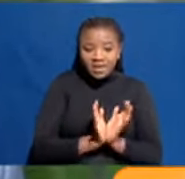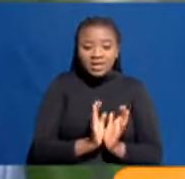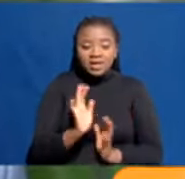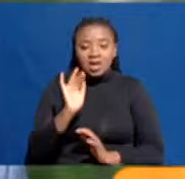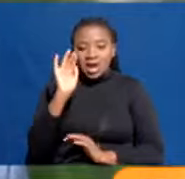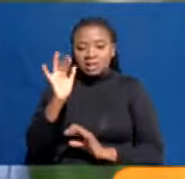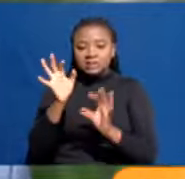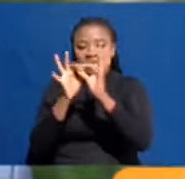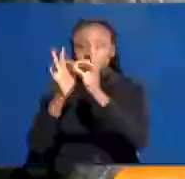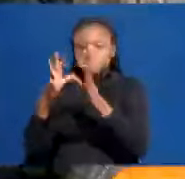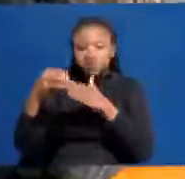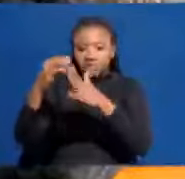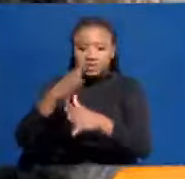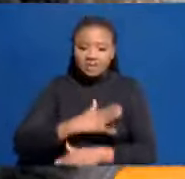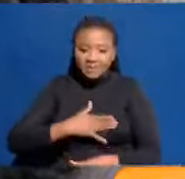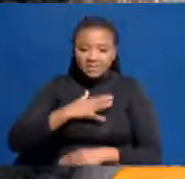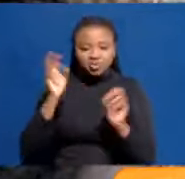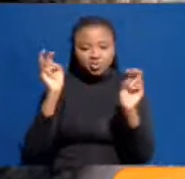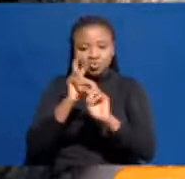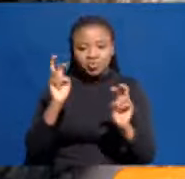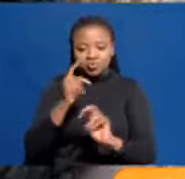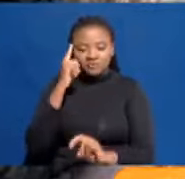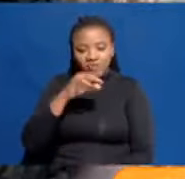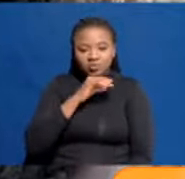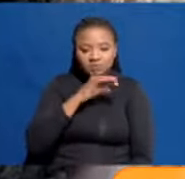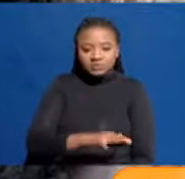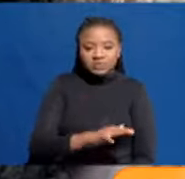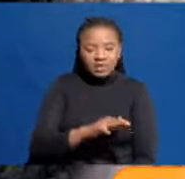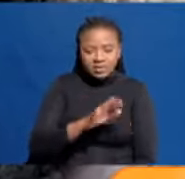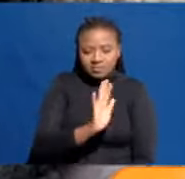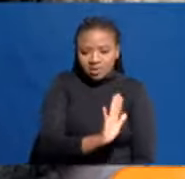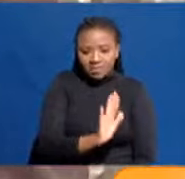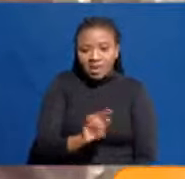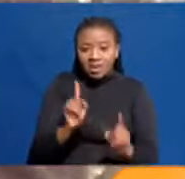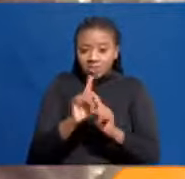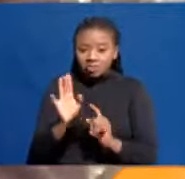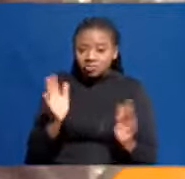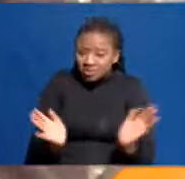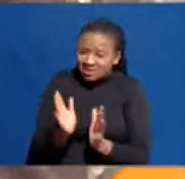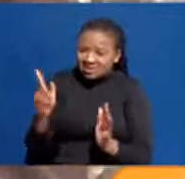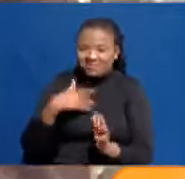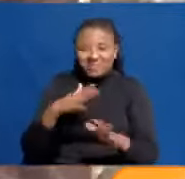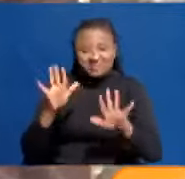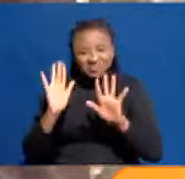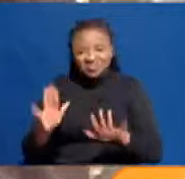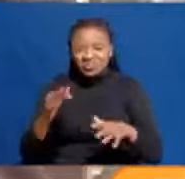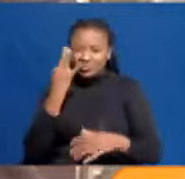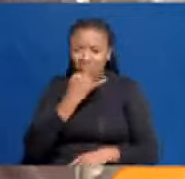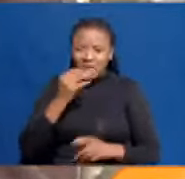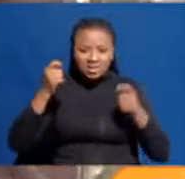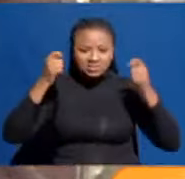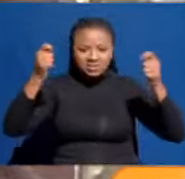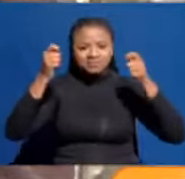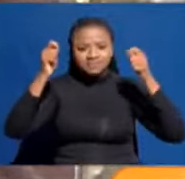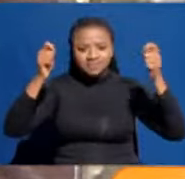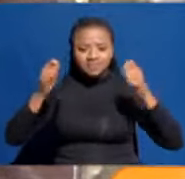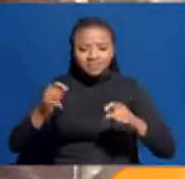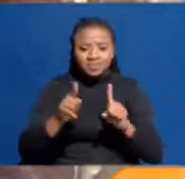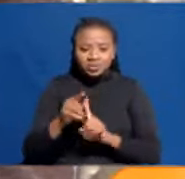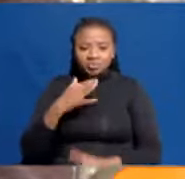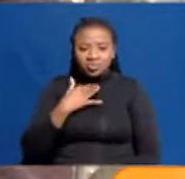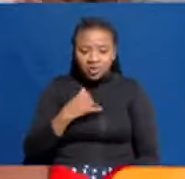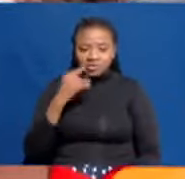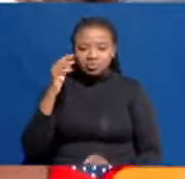leadership to help them trace their loved one, while urging them not to hold the Wednesday demonstrations and instead focus on finding out